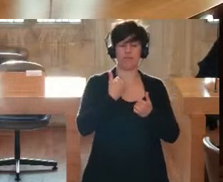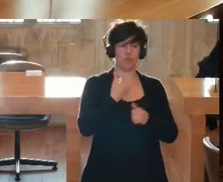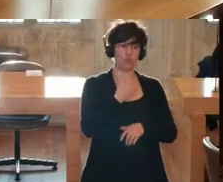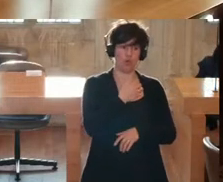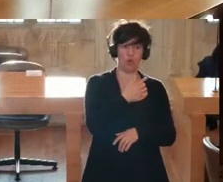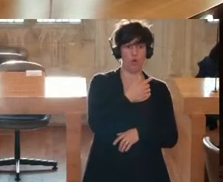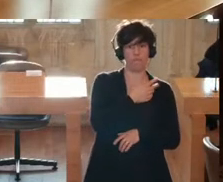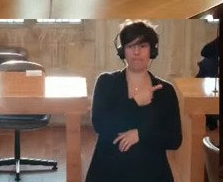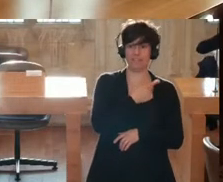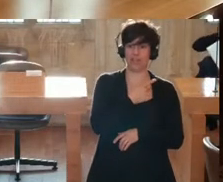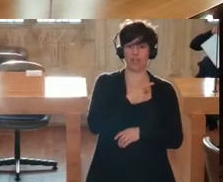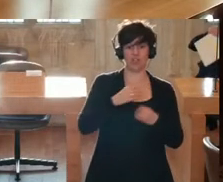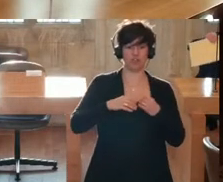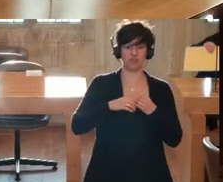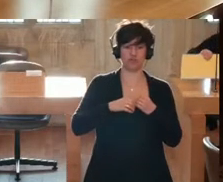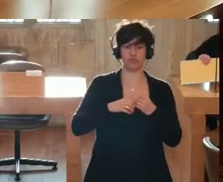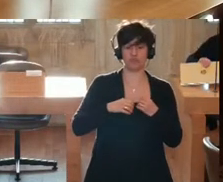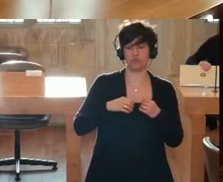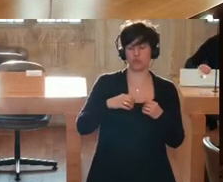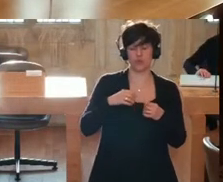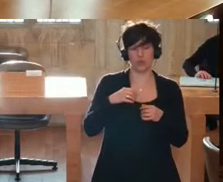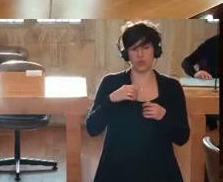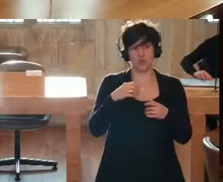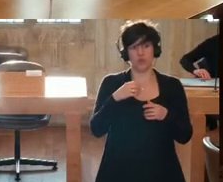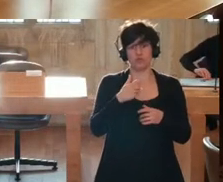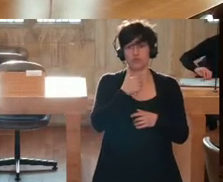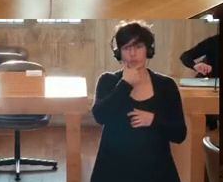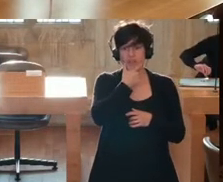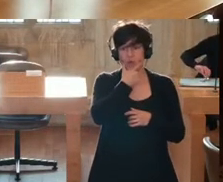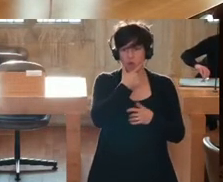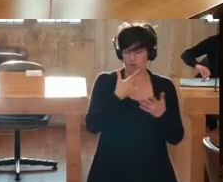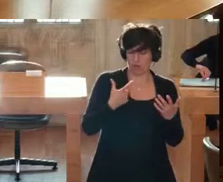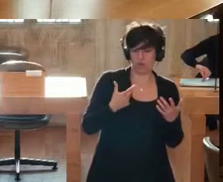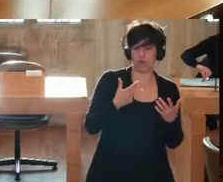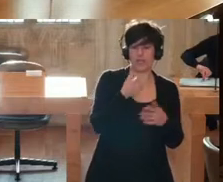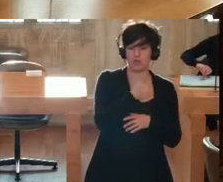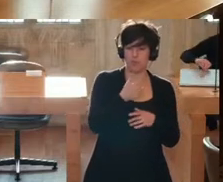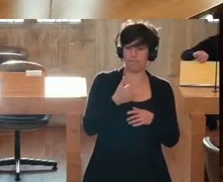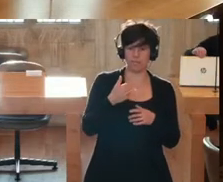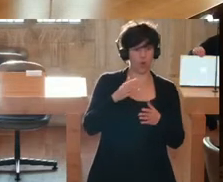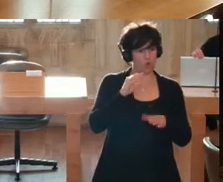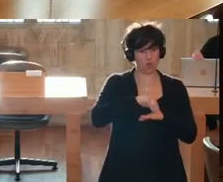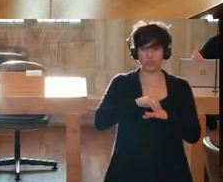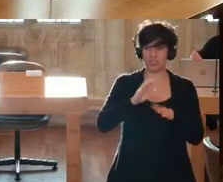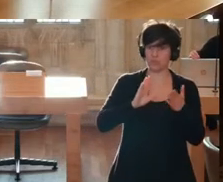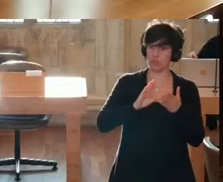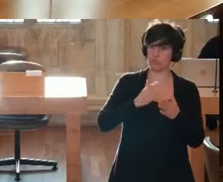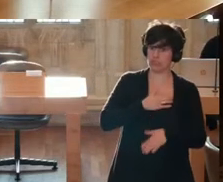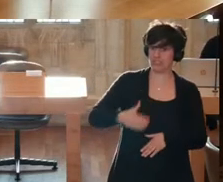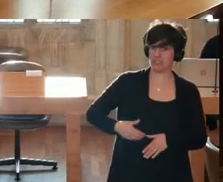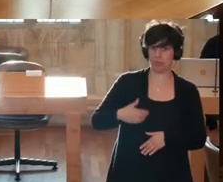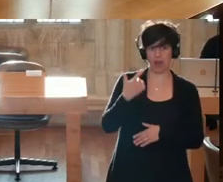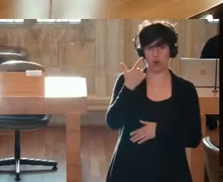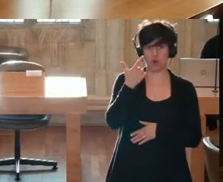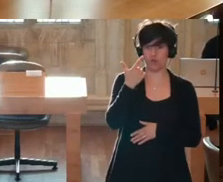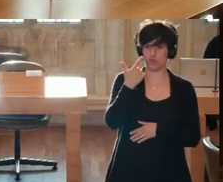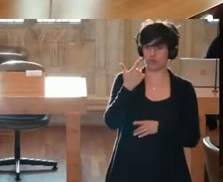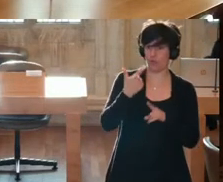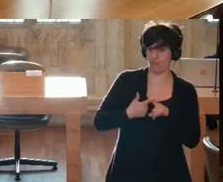médecin-stomatologue, chevalier de l'Ordre national du mérite, et qui a été conseiller municipal pendant deux mandats, à la fin des